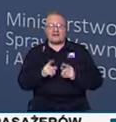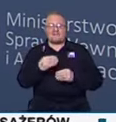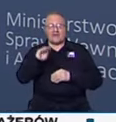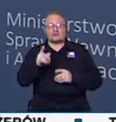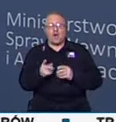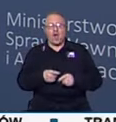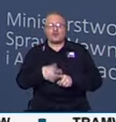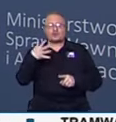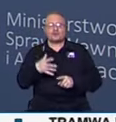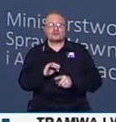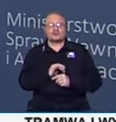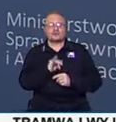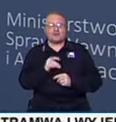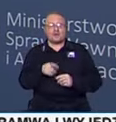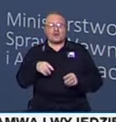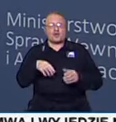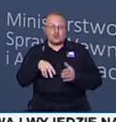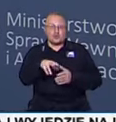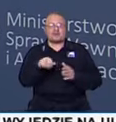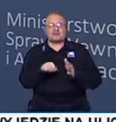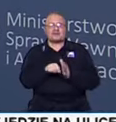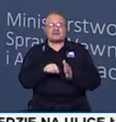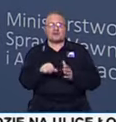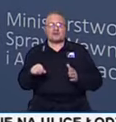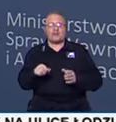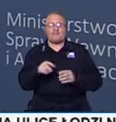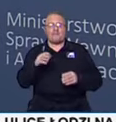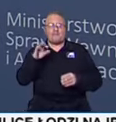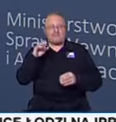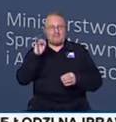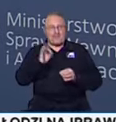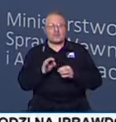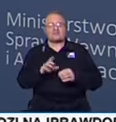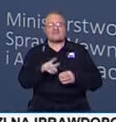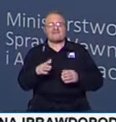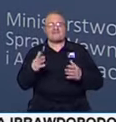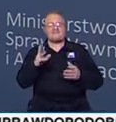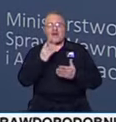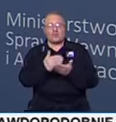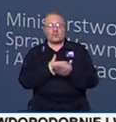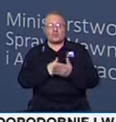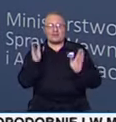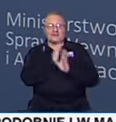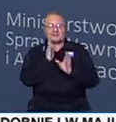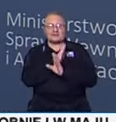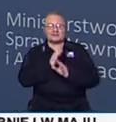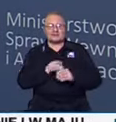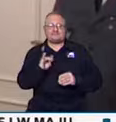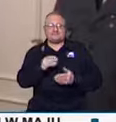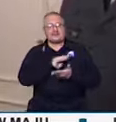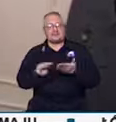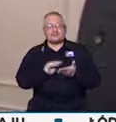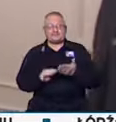większą ostrożność, a przede wszystkim dostosowywanie się do panujących warunków atmosferycznych, no i oczywiście